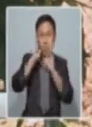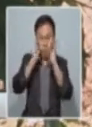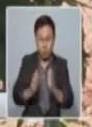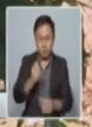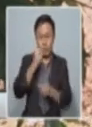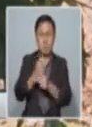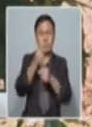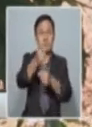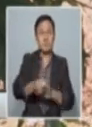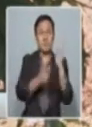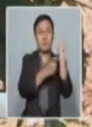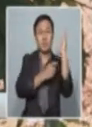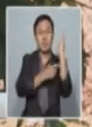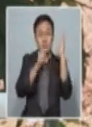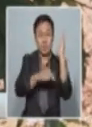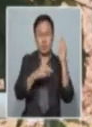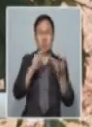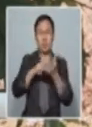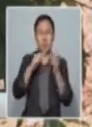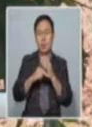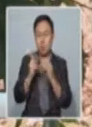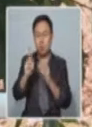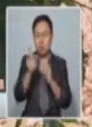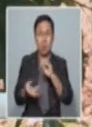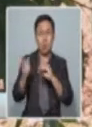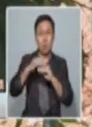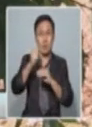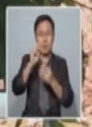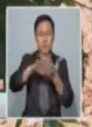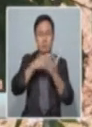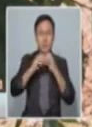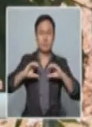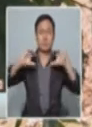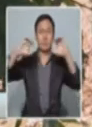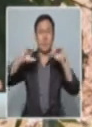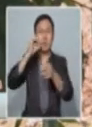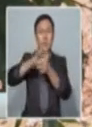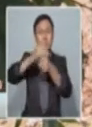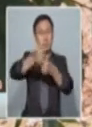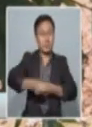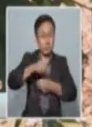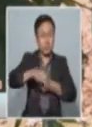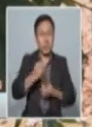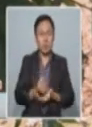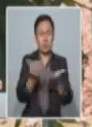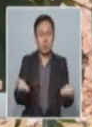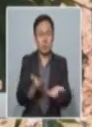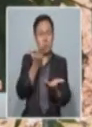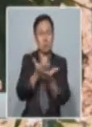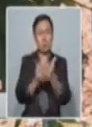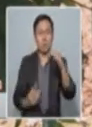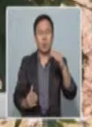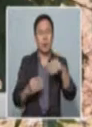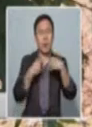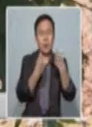ษตรกรผู้ปลูกยางพารานะครับตามนโยบายรัฐบาลทางธนาคารก็ได้สนับสนุนวงเงินสูงสุด